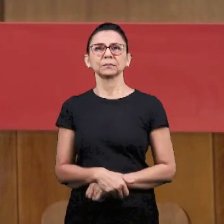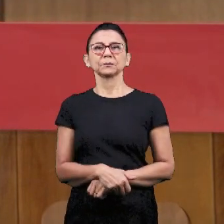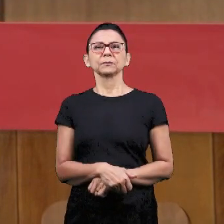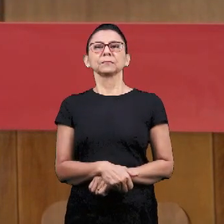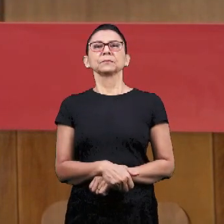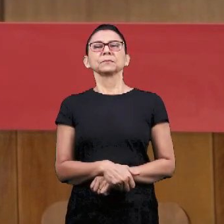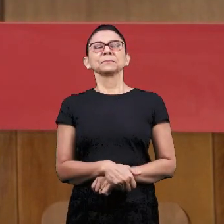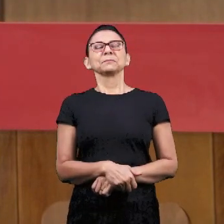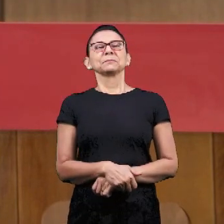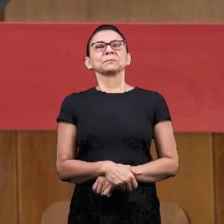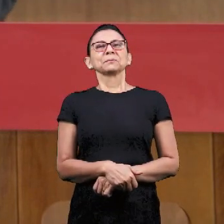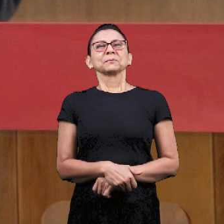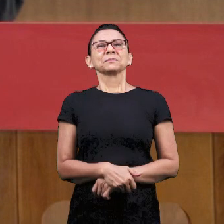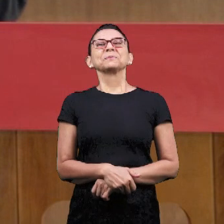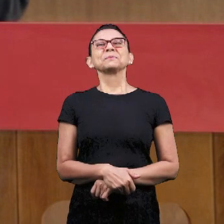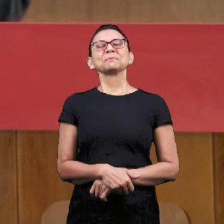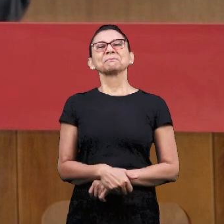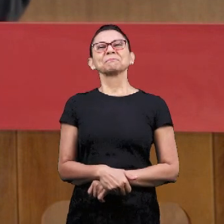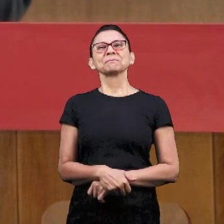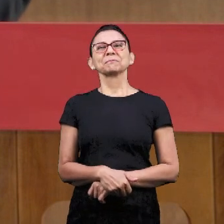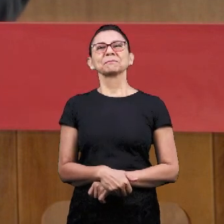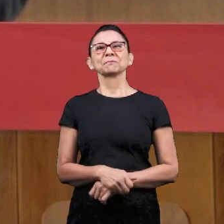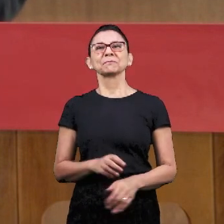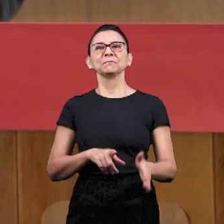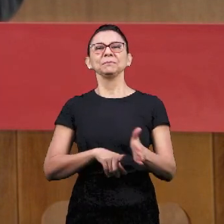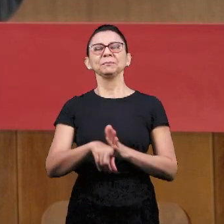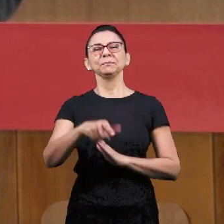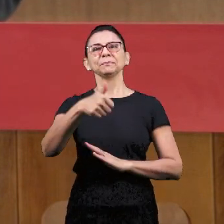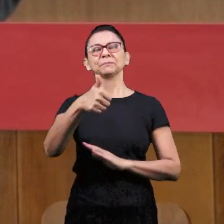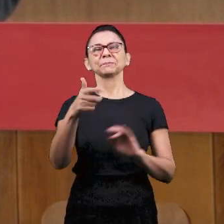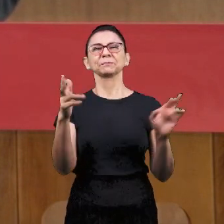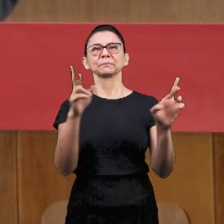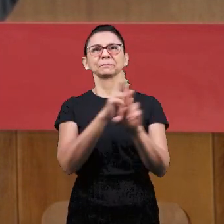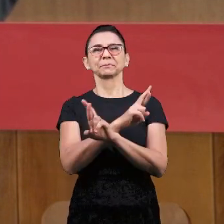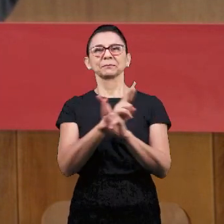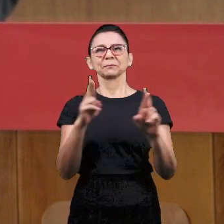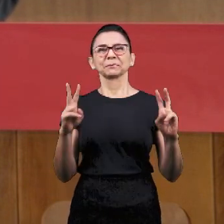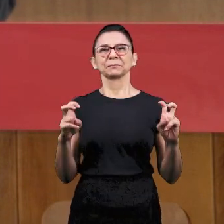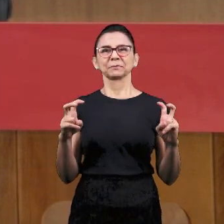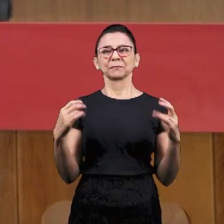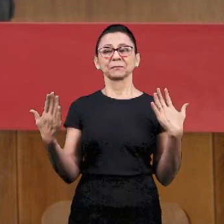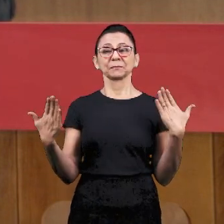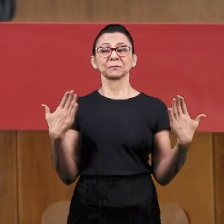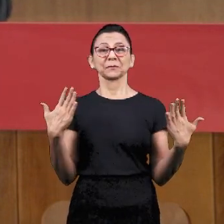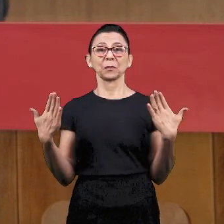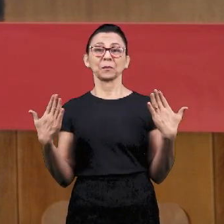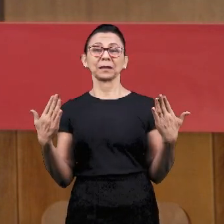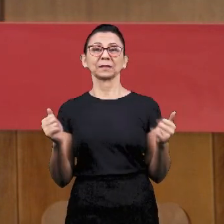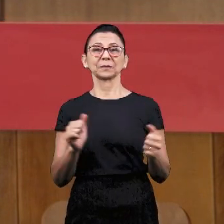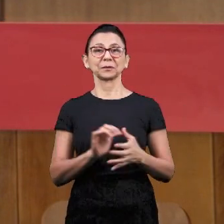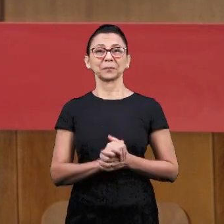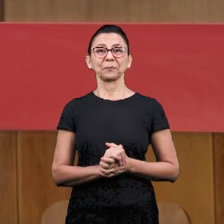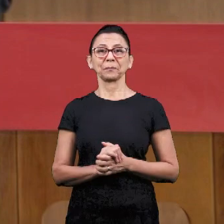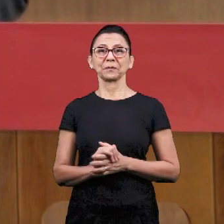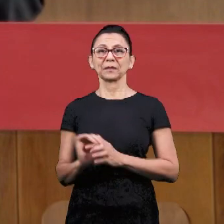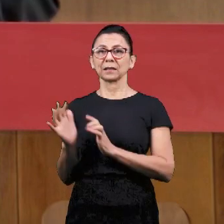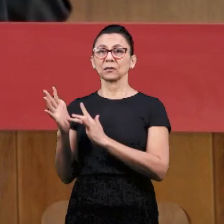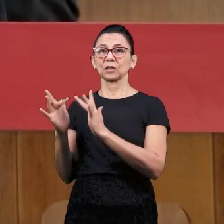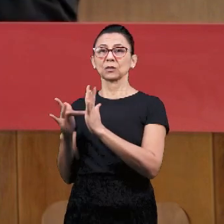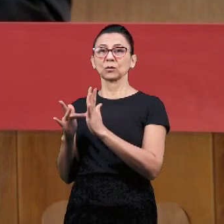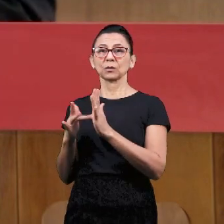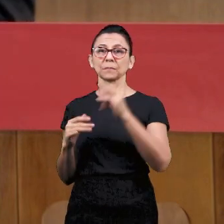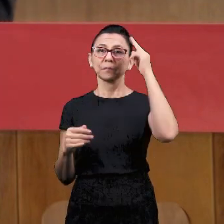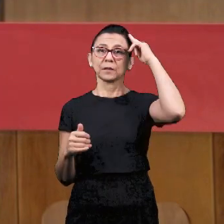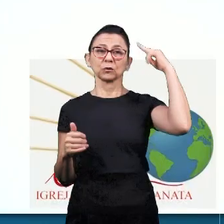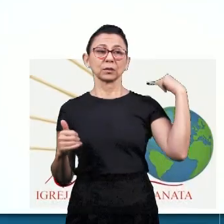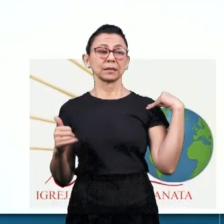question liée au sujet de Joseph, dans la symbologie biblique comme un type du Seigneur Jésus, passons à la première question